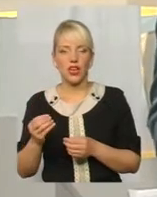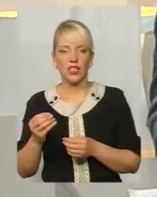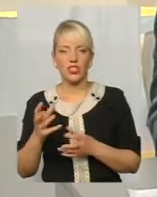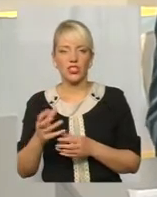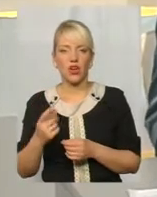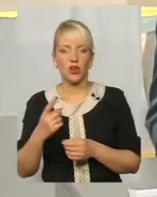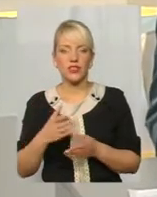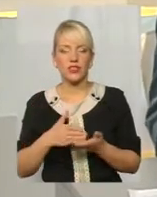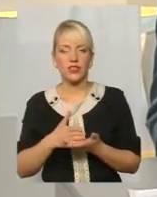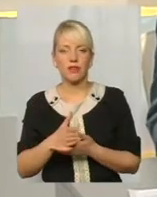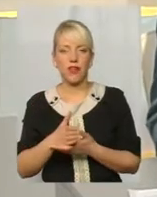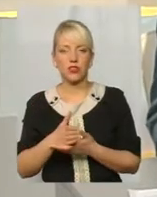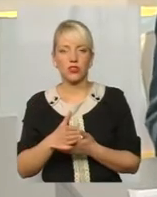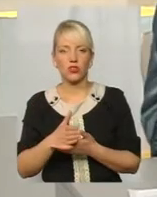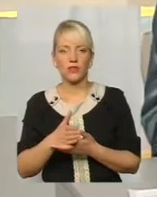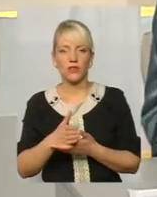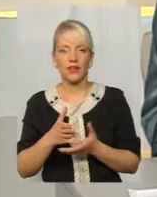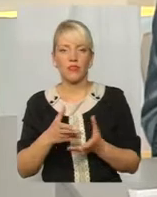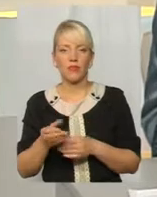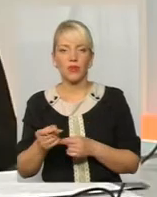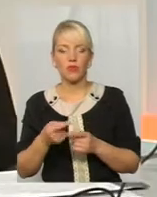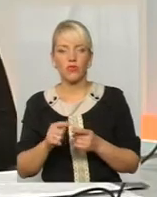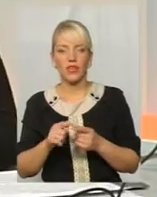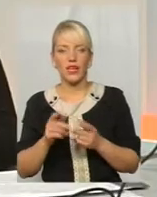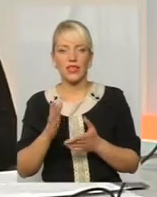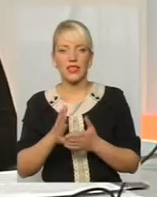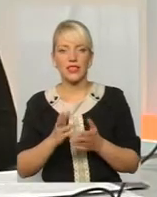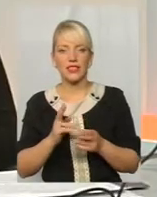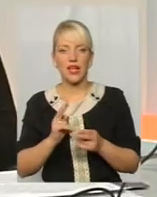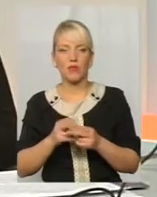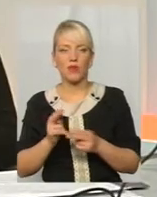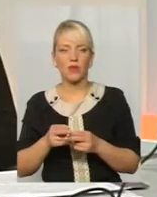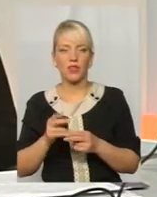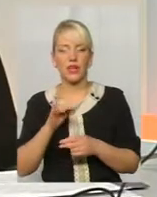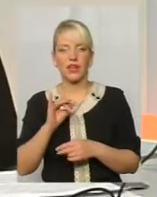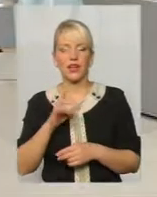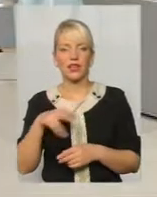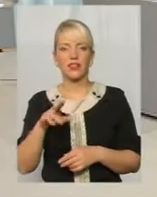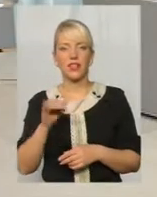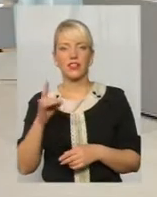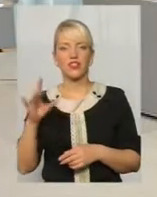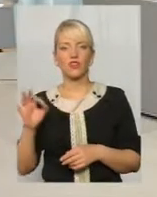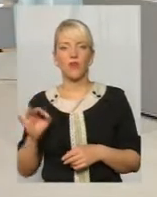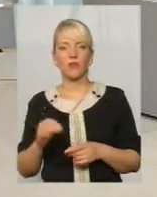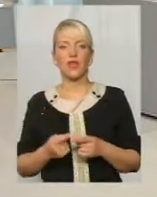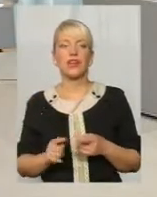ще один спектр впливу – це є запобігання рейдерству. По суті,